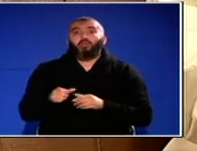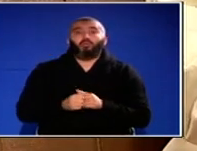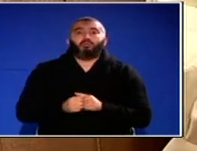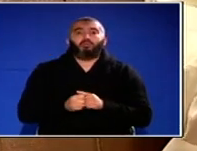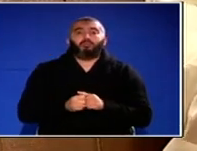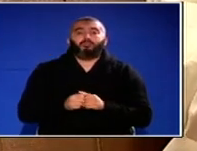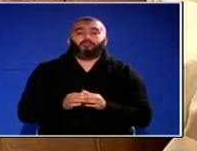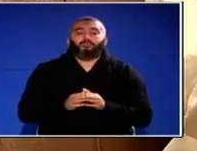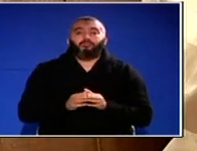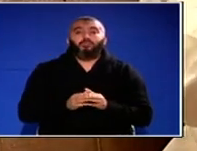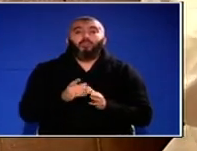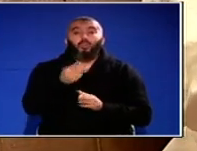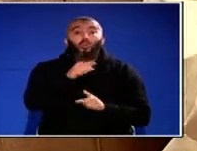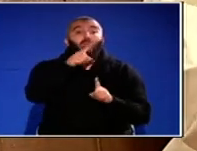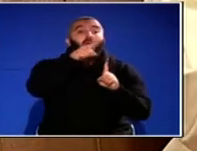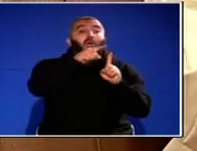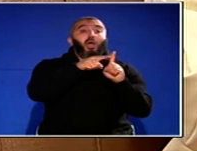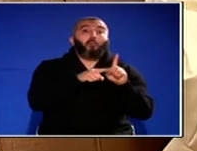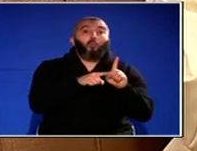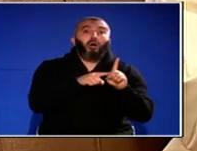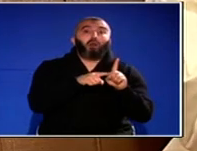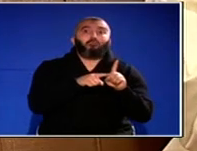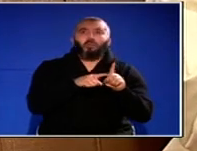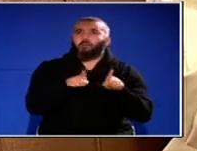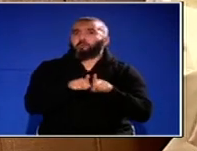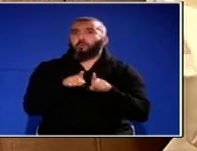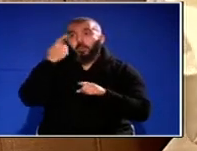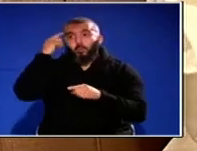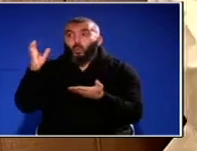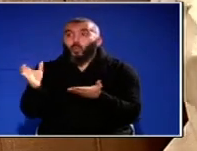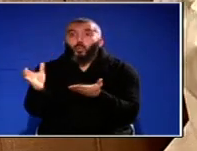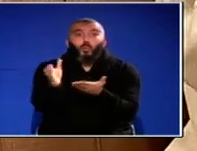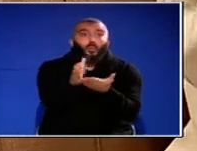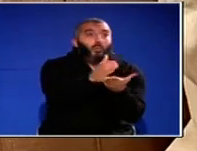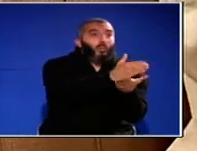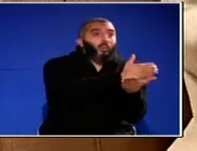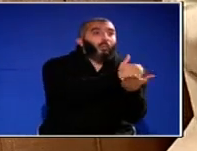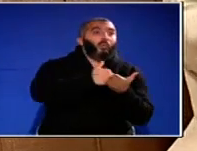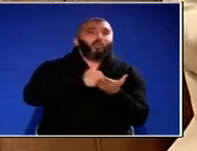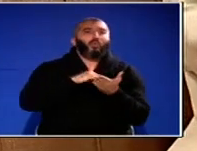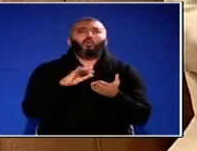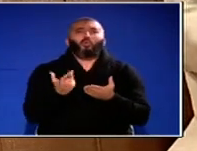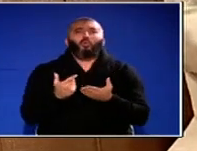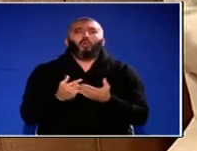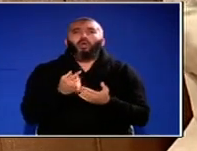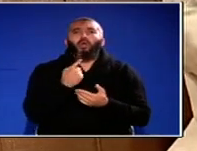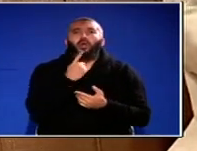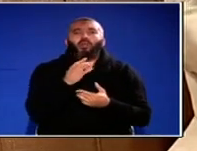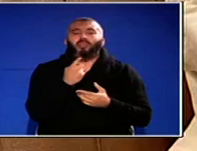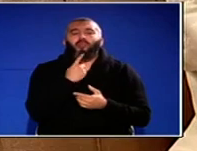بمثابة موسم الحصاد، بأن الإنسان يحصد، والشهر الذي يليه